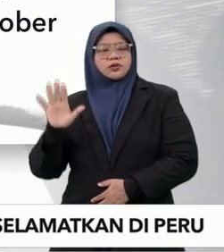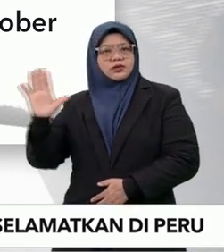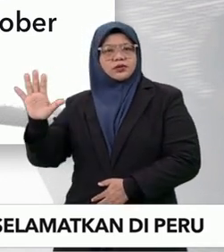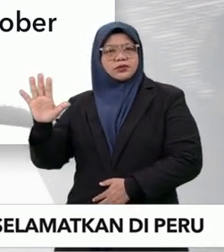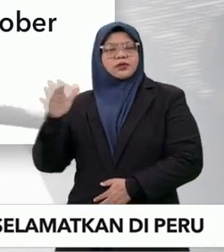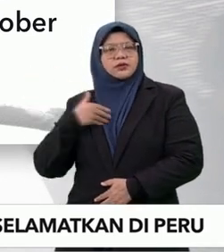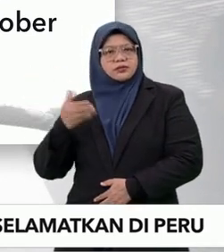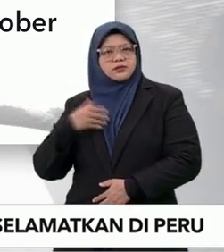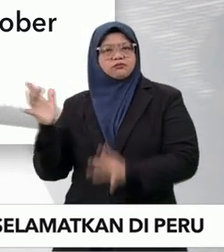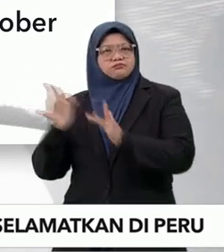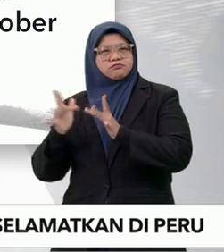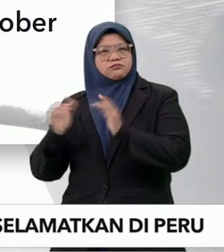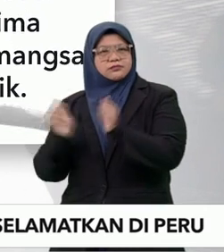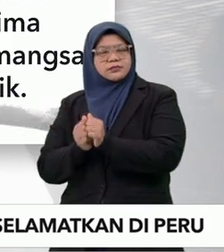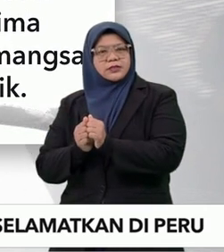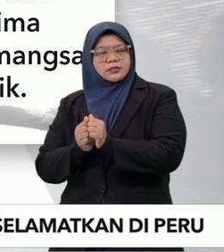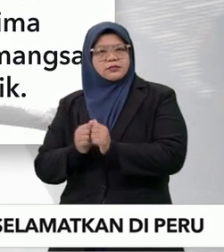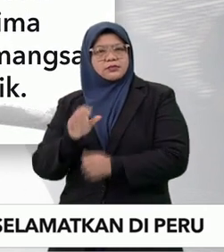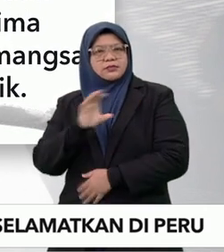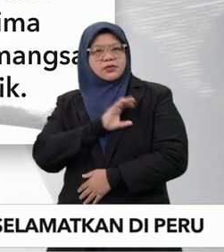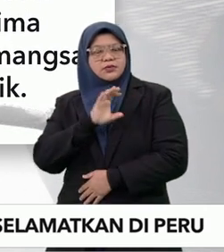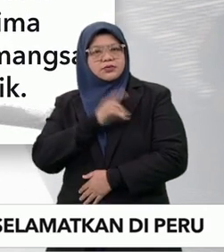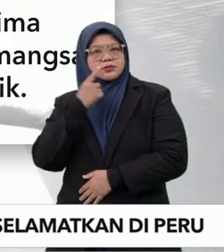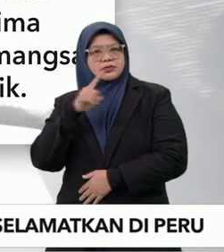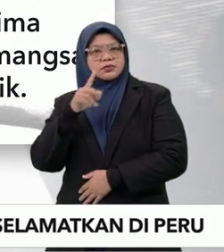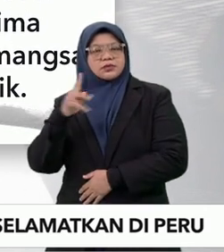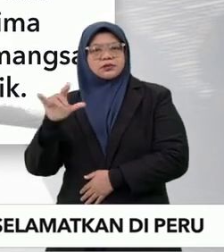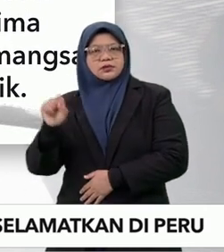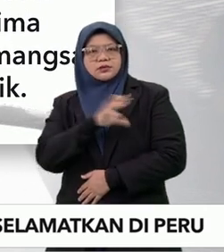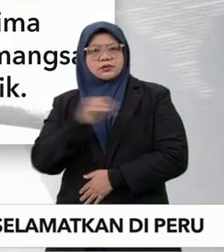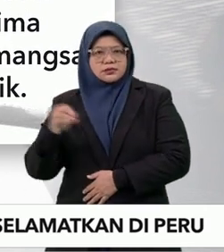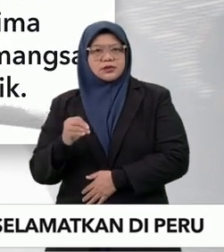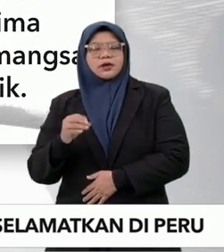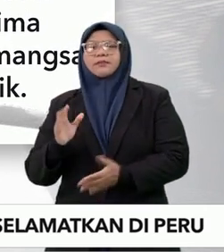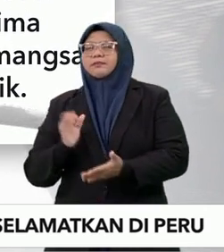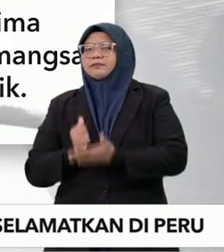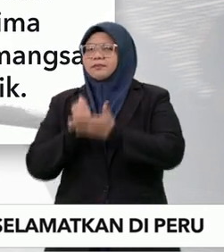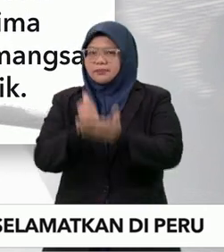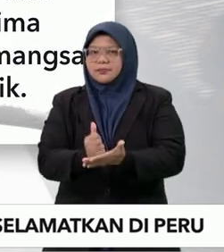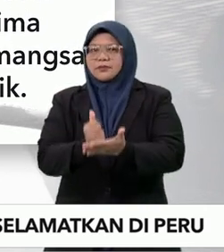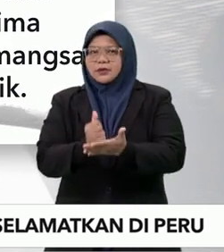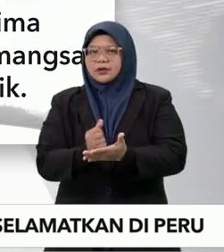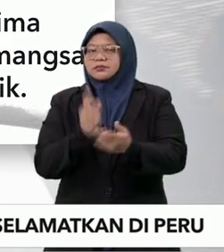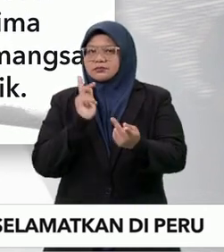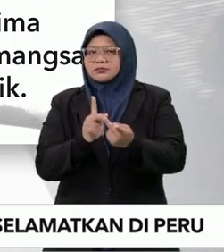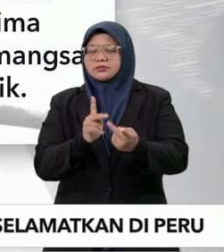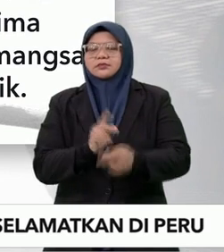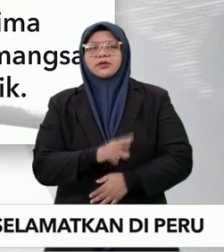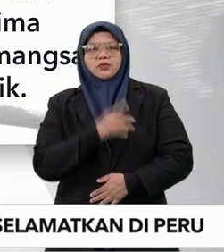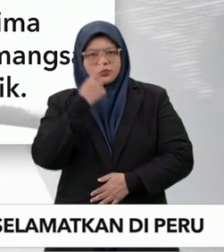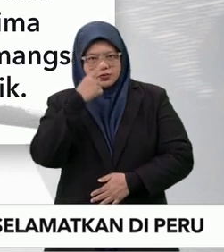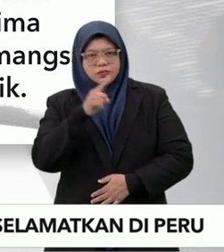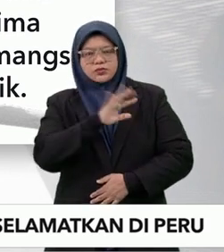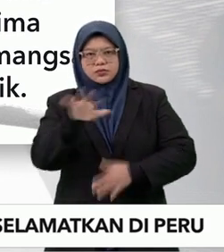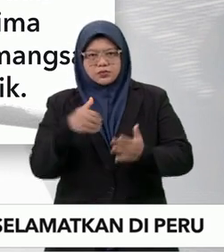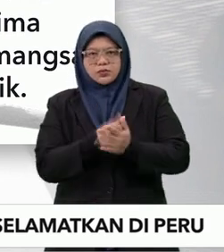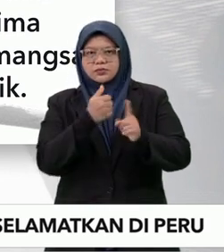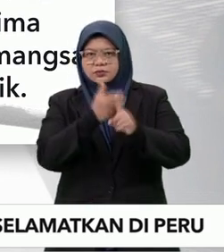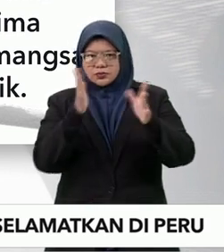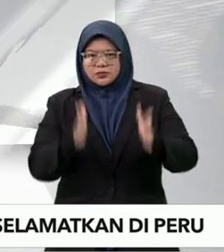kays dengan pihak berkuasa tempatan mengenai kes itu serta menghulurkan bantuan konsul yang sewajarnya kepada semua